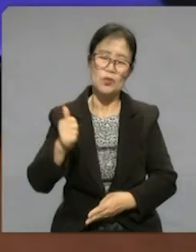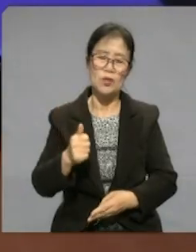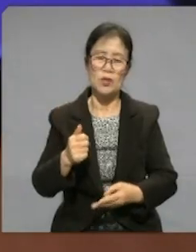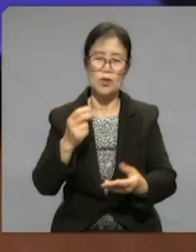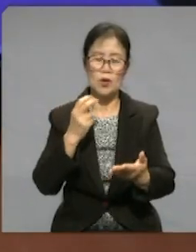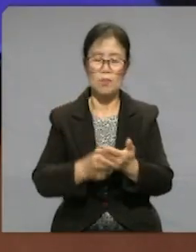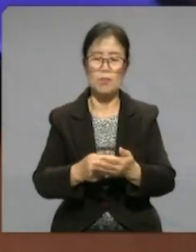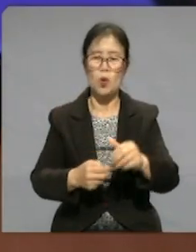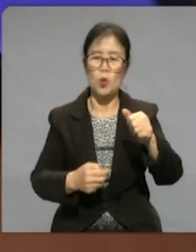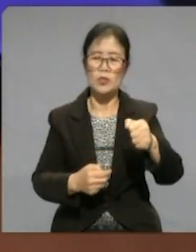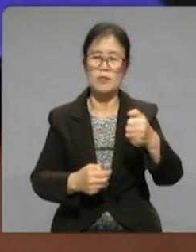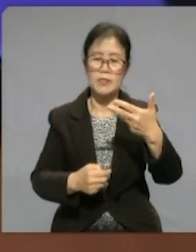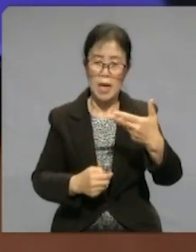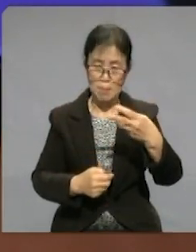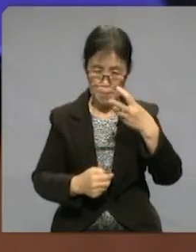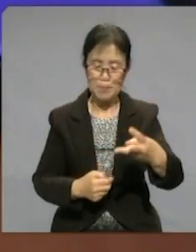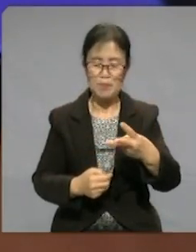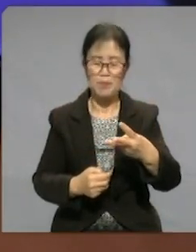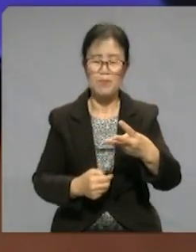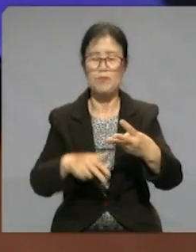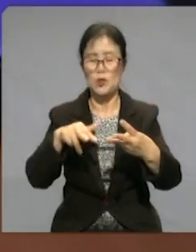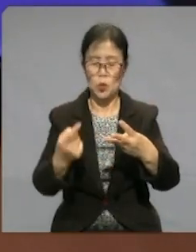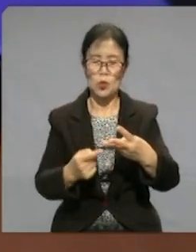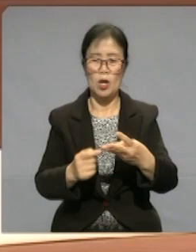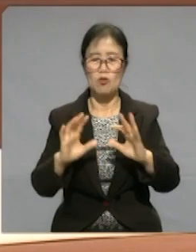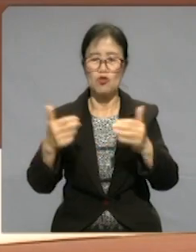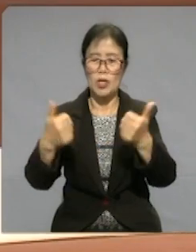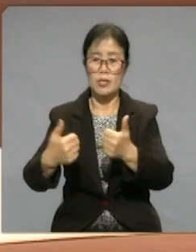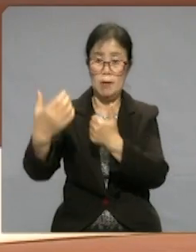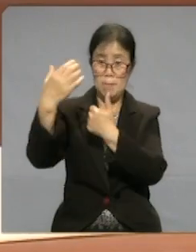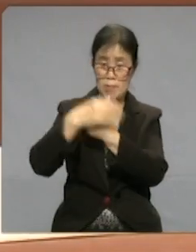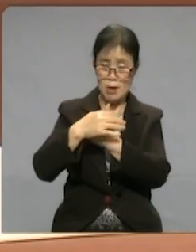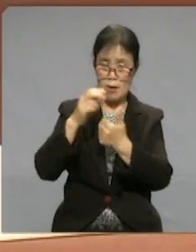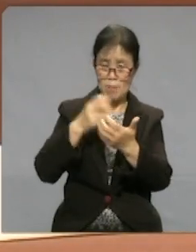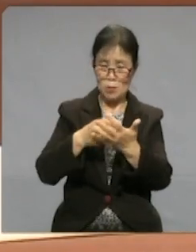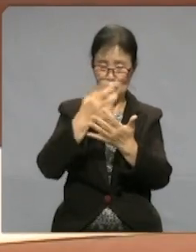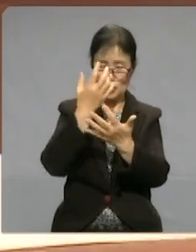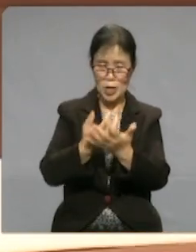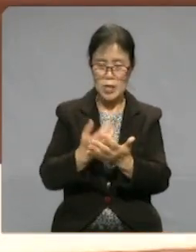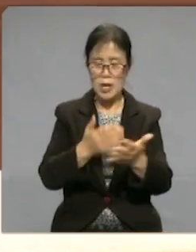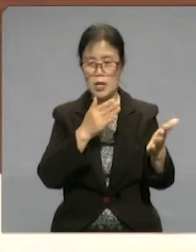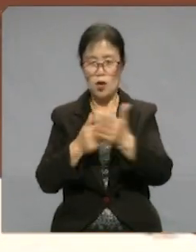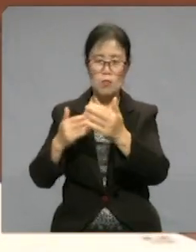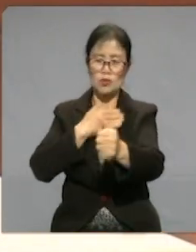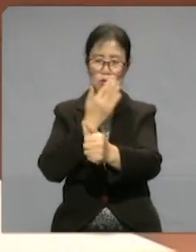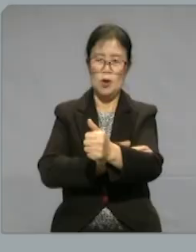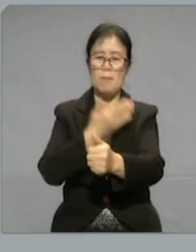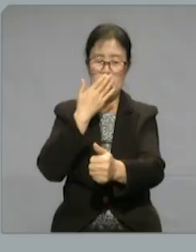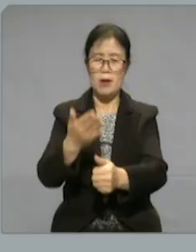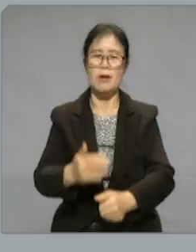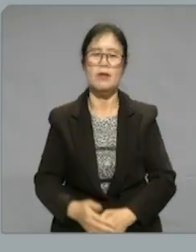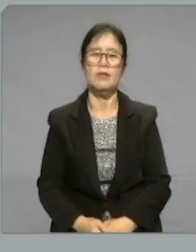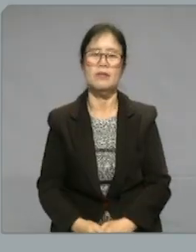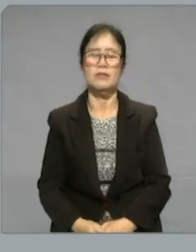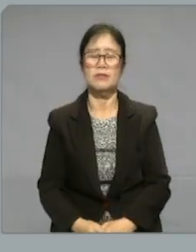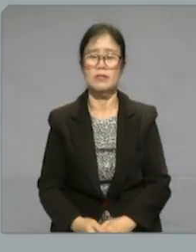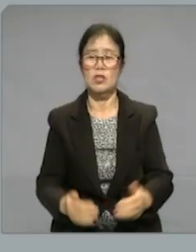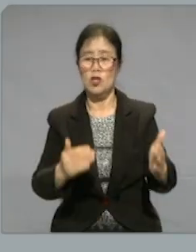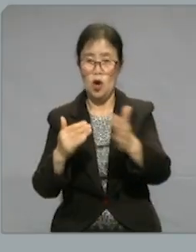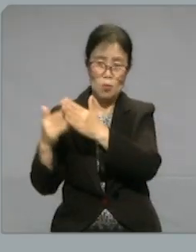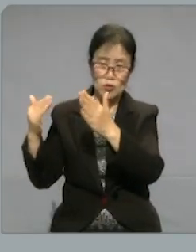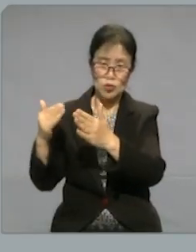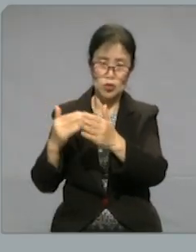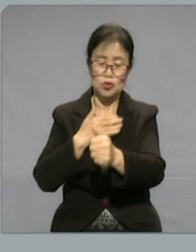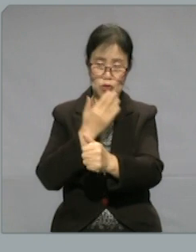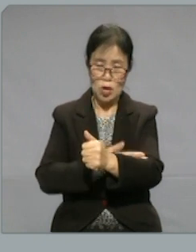헌법 제53조에 따라 국회에서 이송된 법률안에 거부권을 행사할 수 있습니다. 거부권을